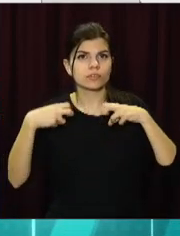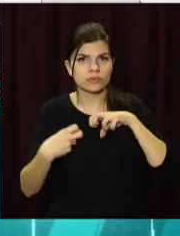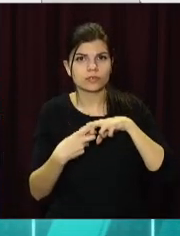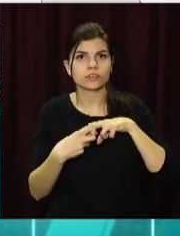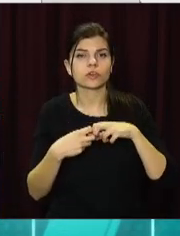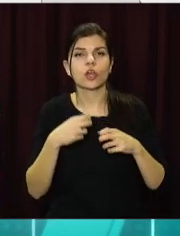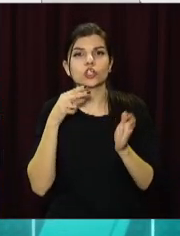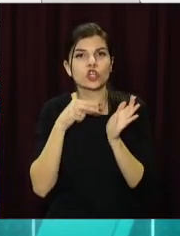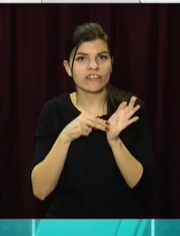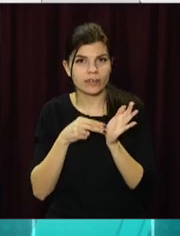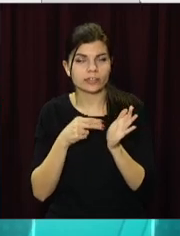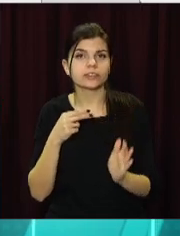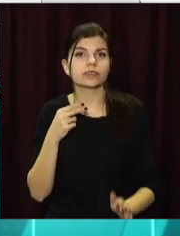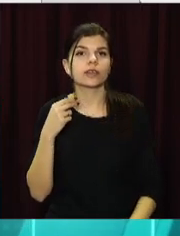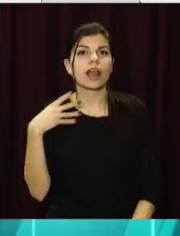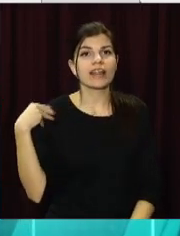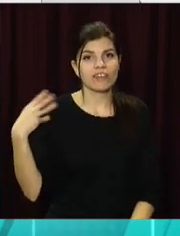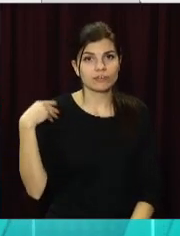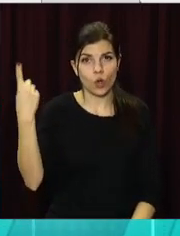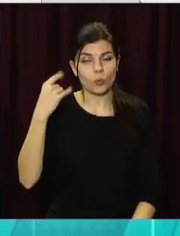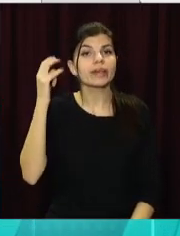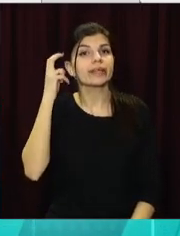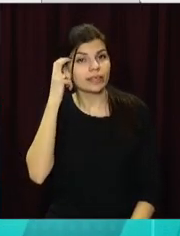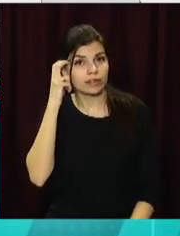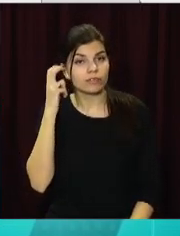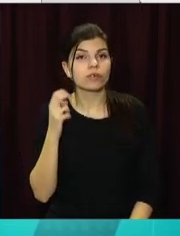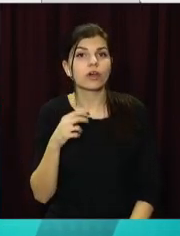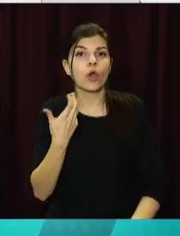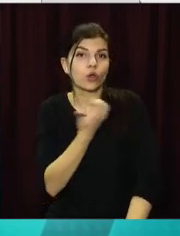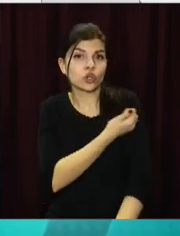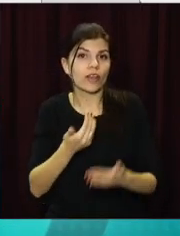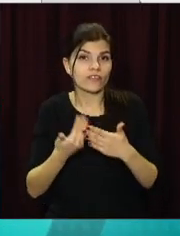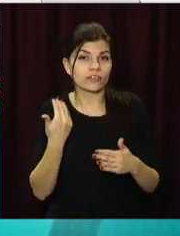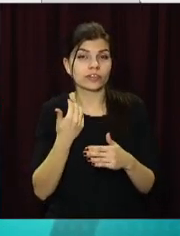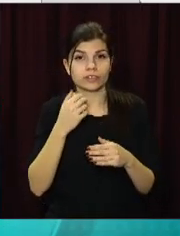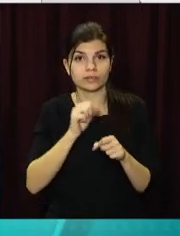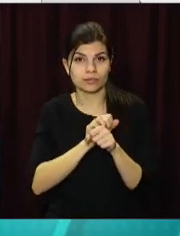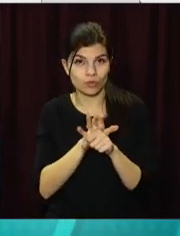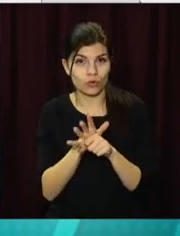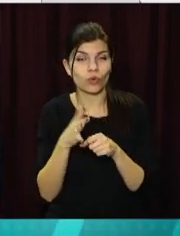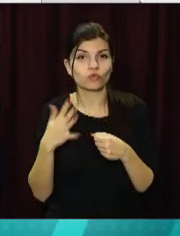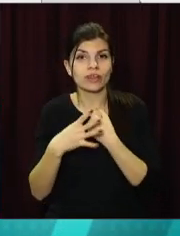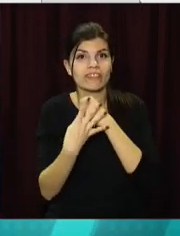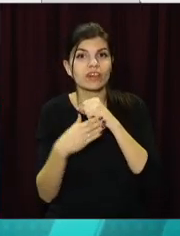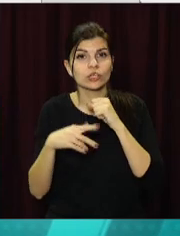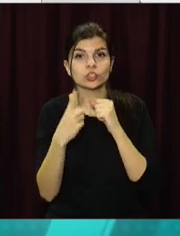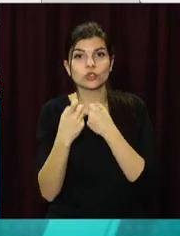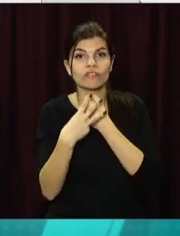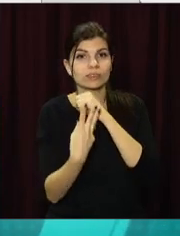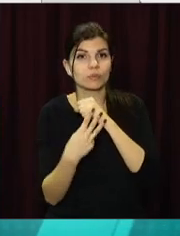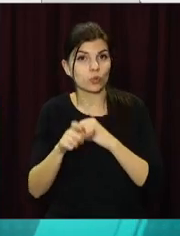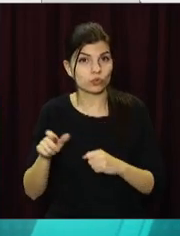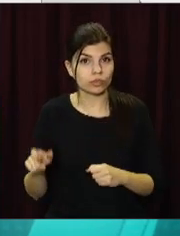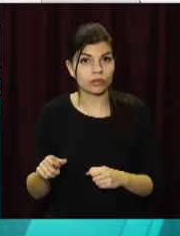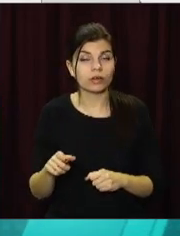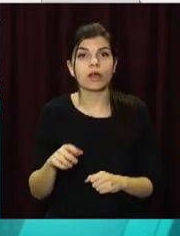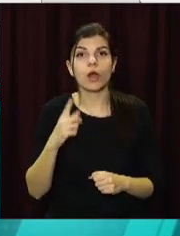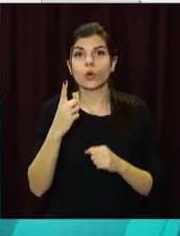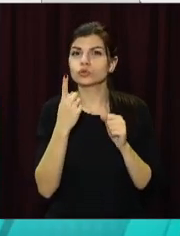Івано-Франківській, Чернівецькій, Львівській області та Києві. Щеплення від корони вже зробили 19 118 людей.